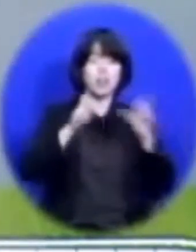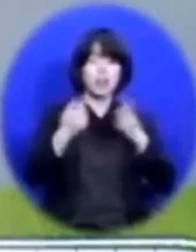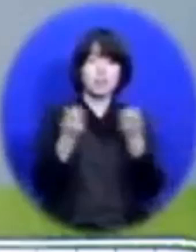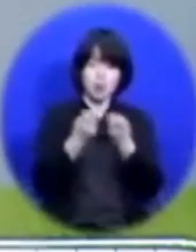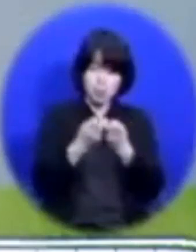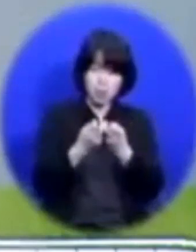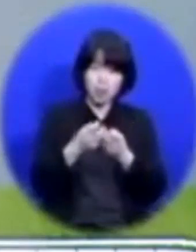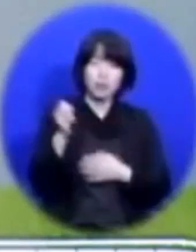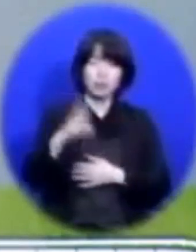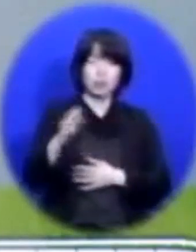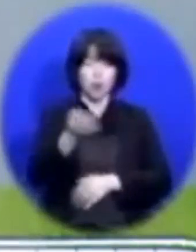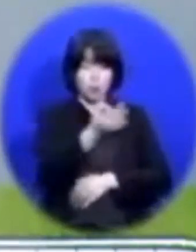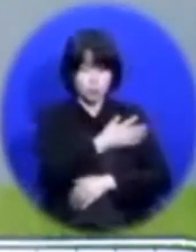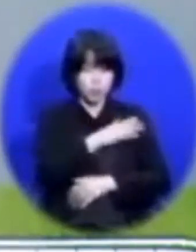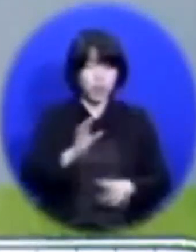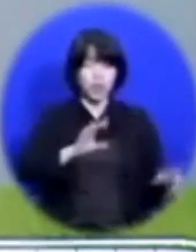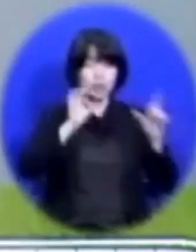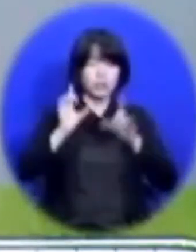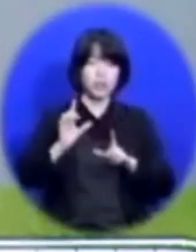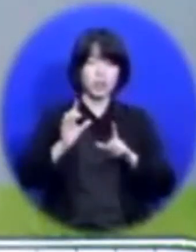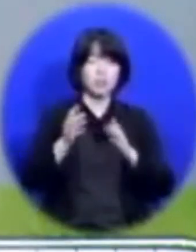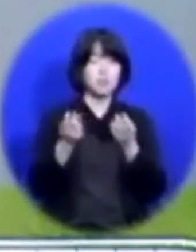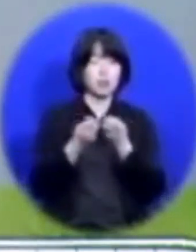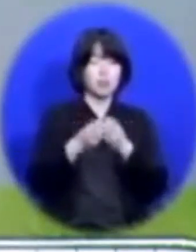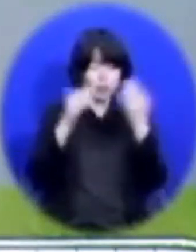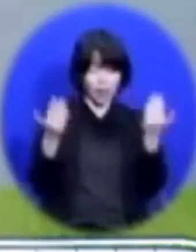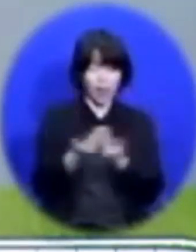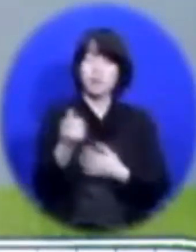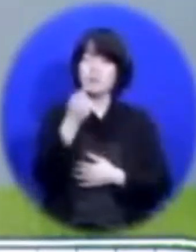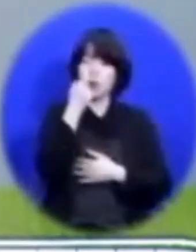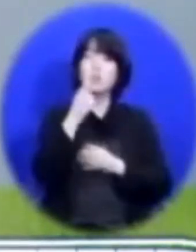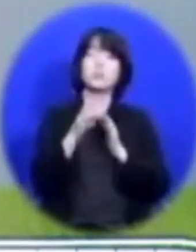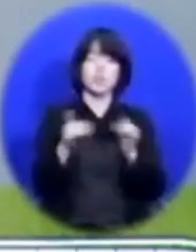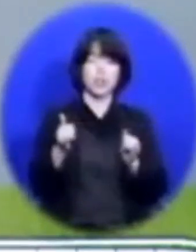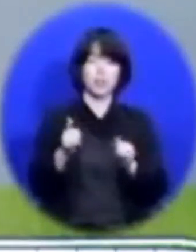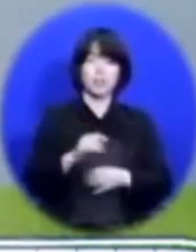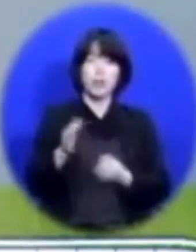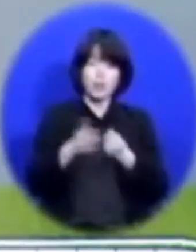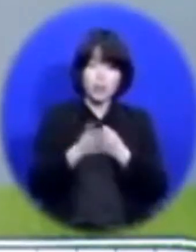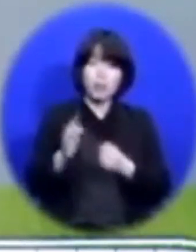하게사는법과 부유하게사는법을모두배운사람이기때문입니다.그러므로